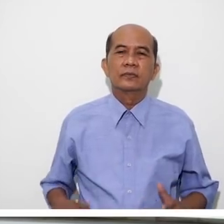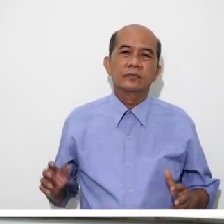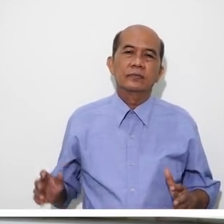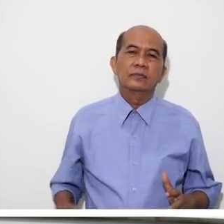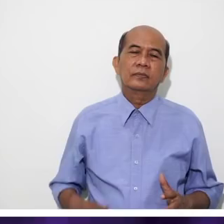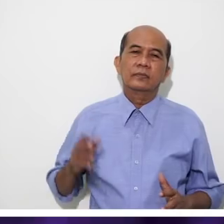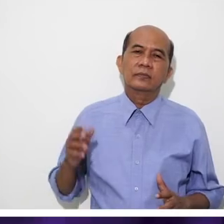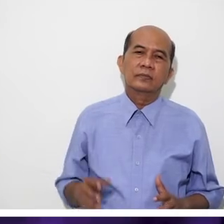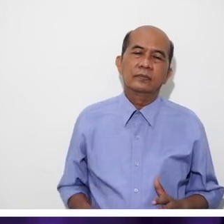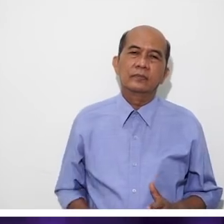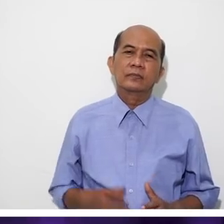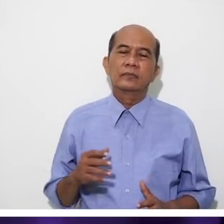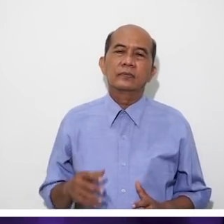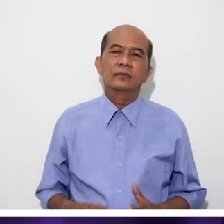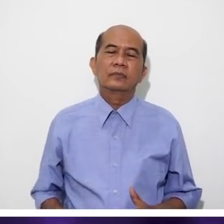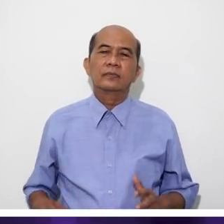kami.